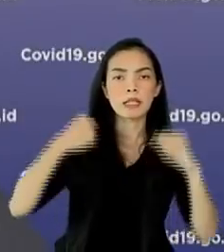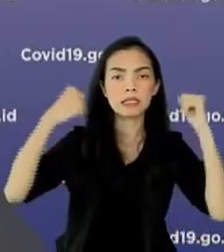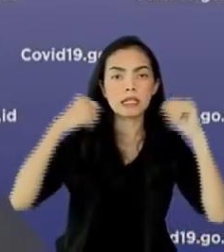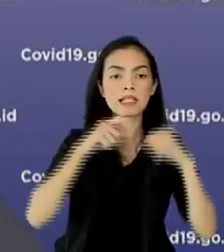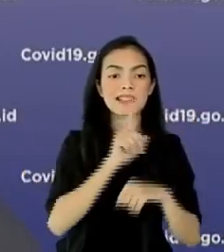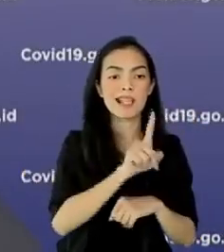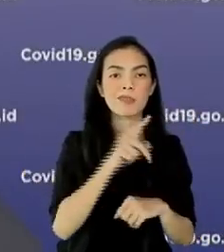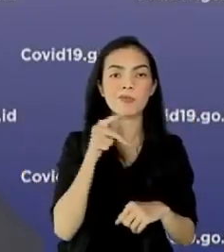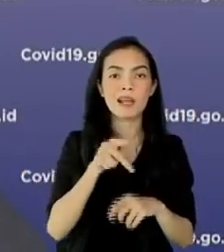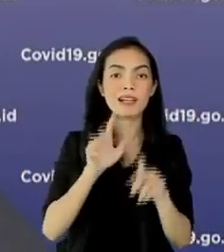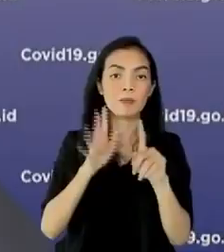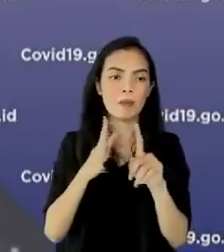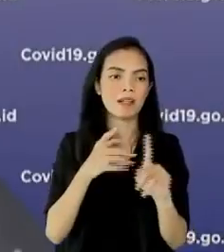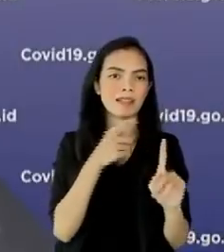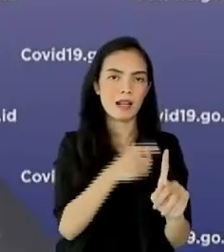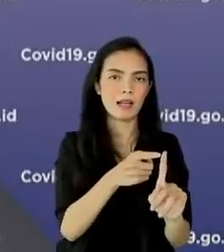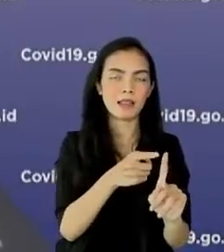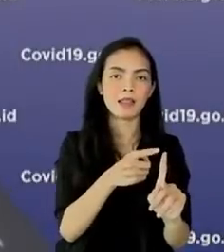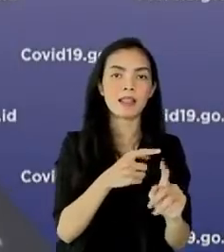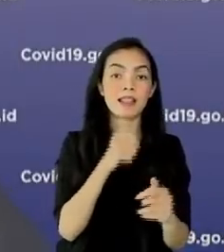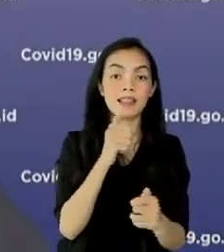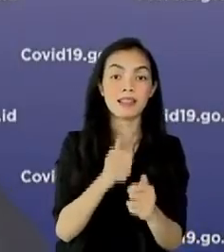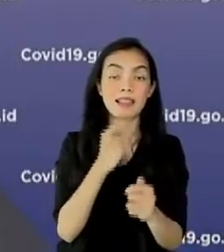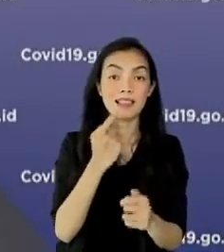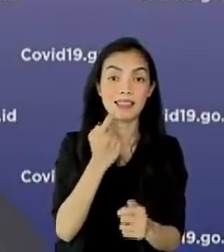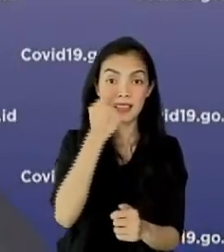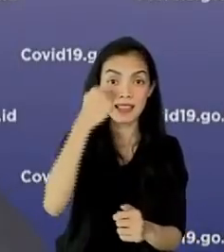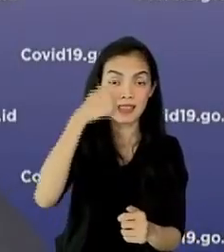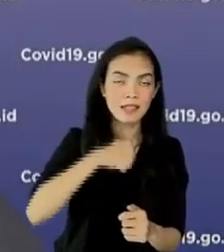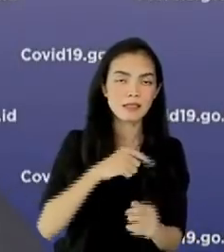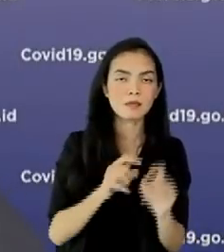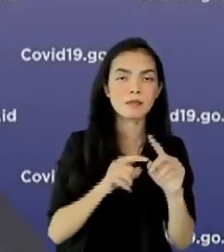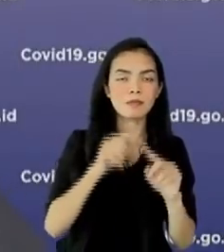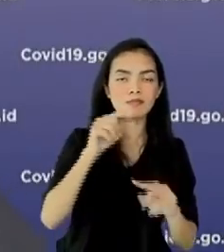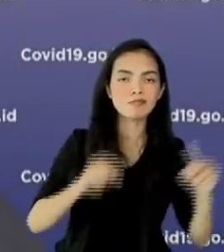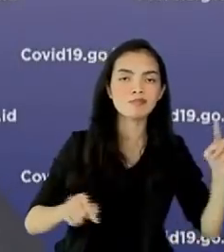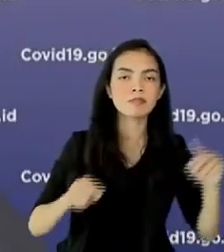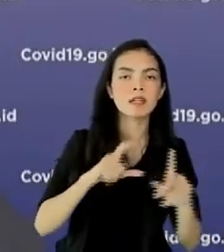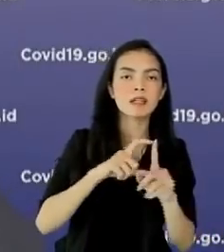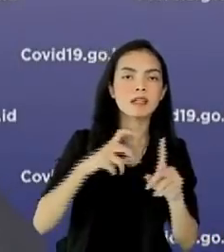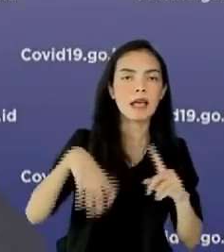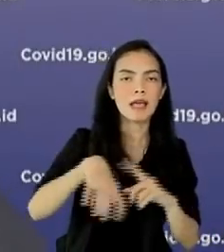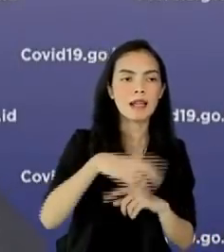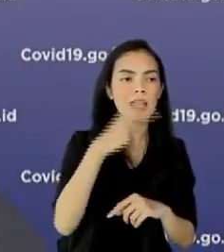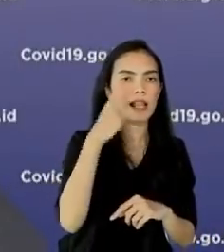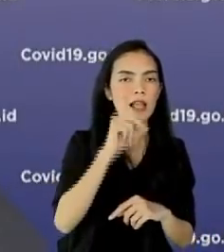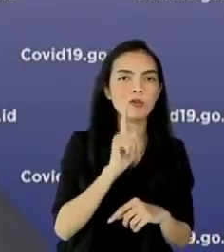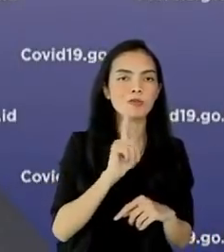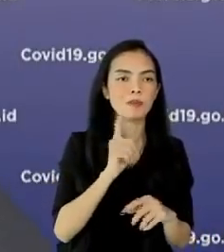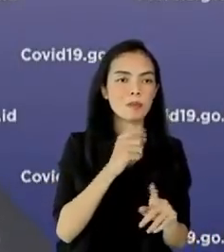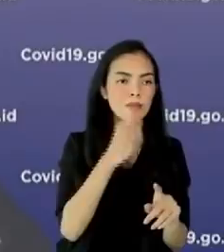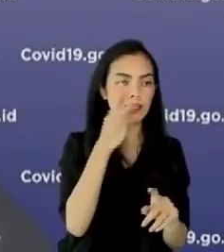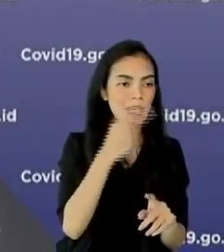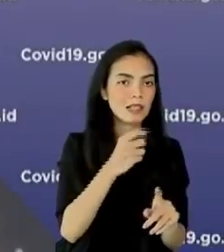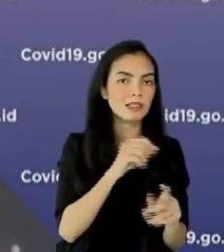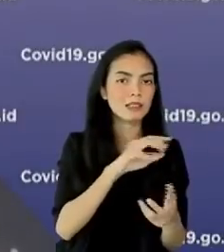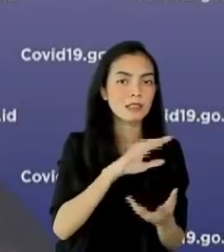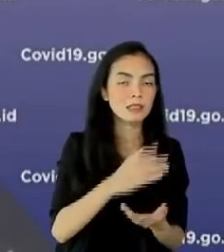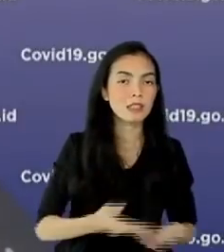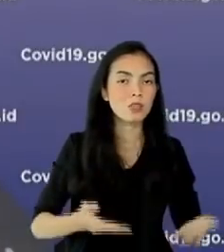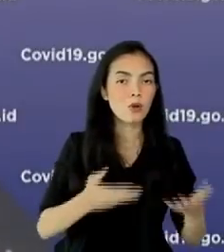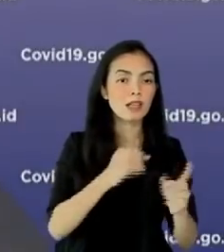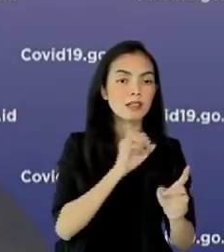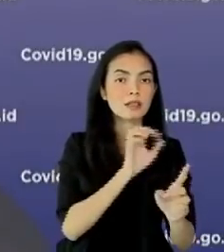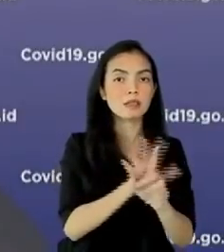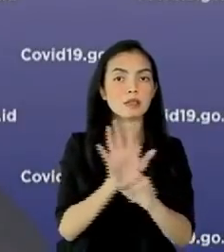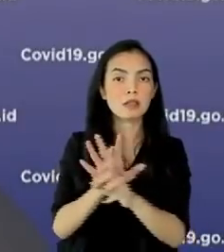mentargetkan 1:15 misalnya. Untuk testing, ini juga akan beragam untuk masing-masing daerah karena kita juga melihat angka positivity rate. Semakin besar